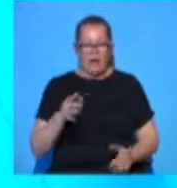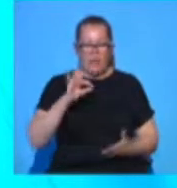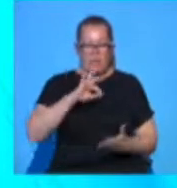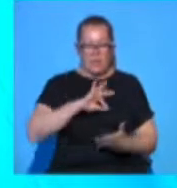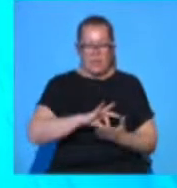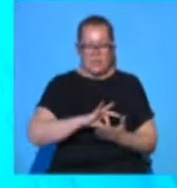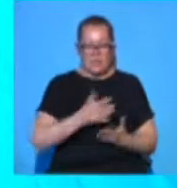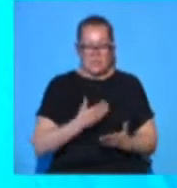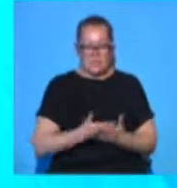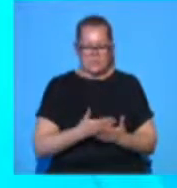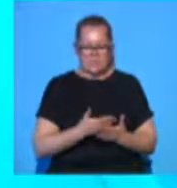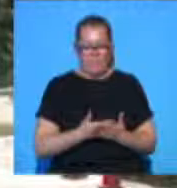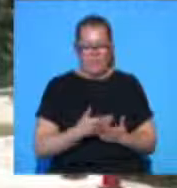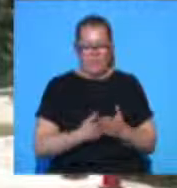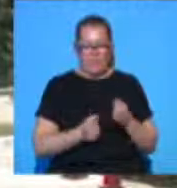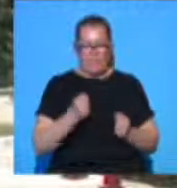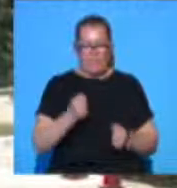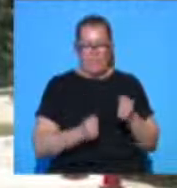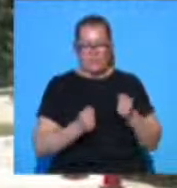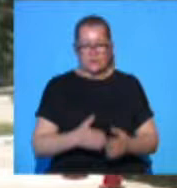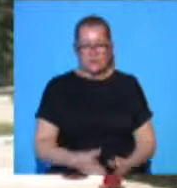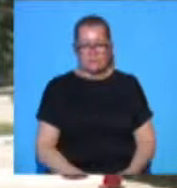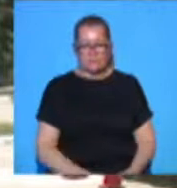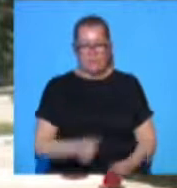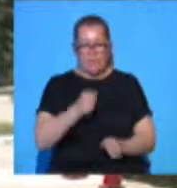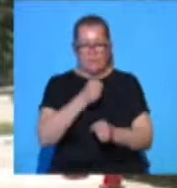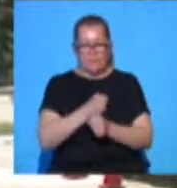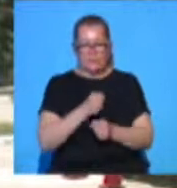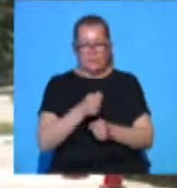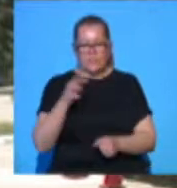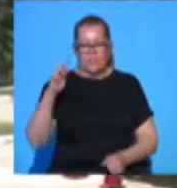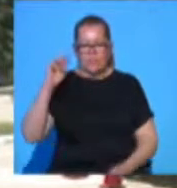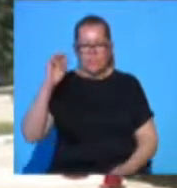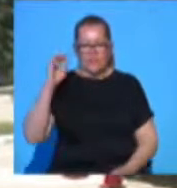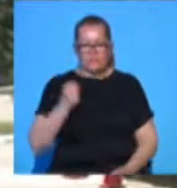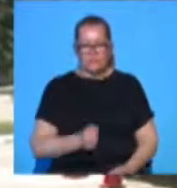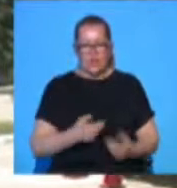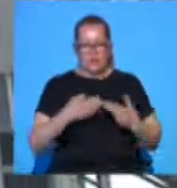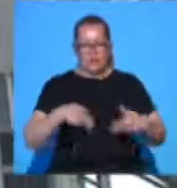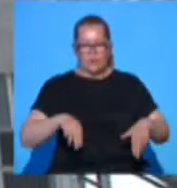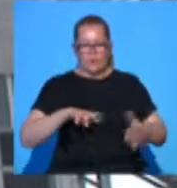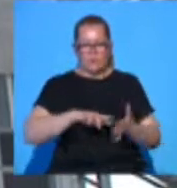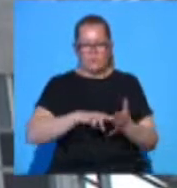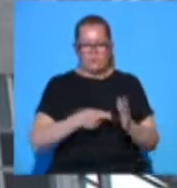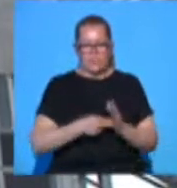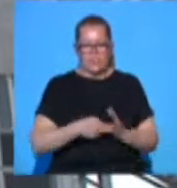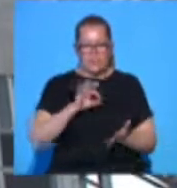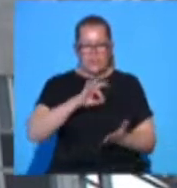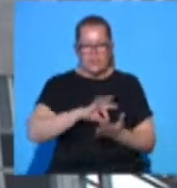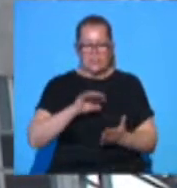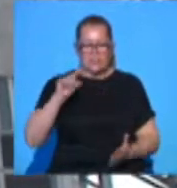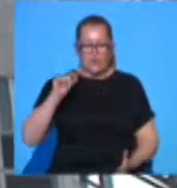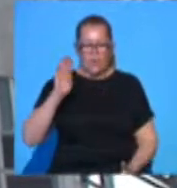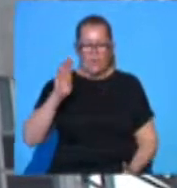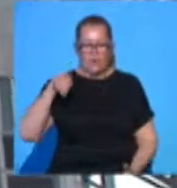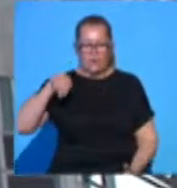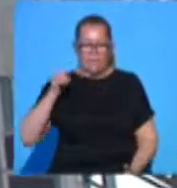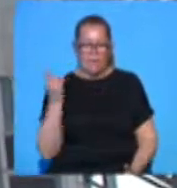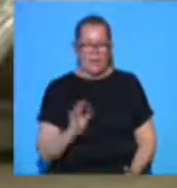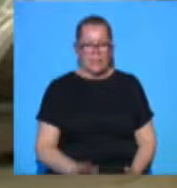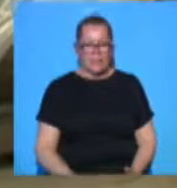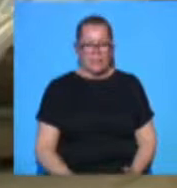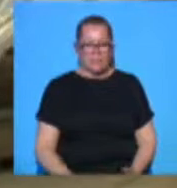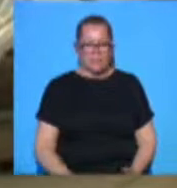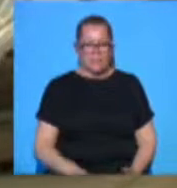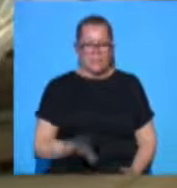lovește tot mai multe companii auto. Angajații Ford vor fi în șomaș tehnic până pe data de 24 mai.